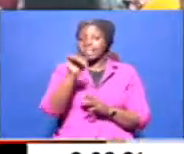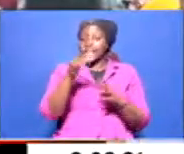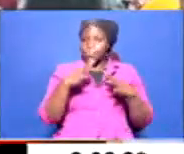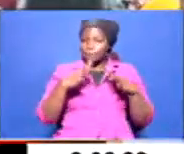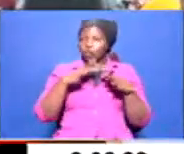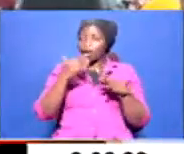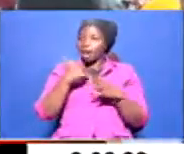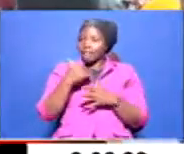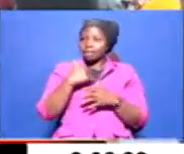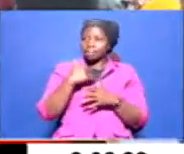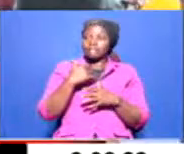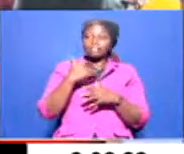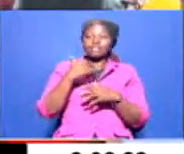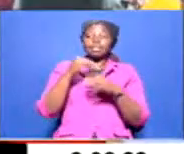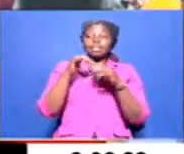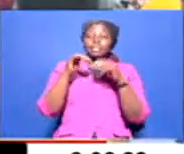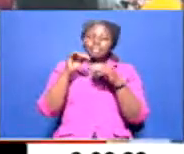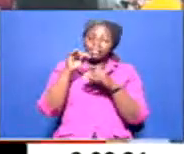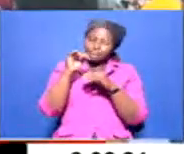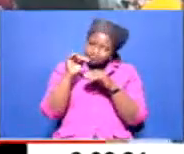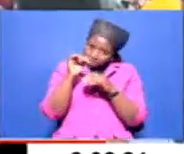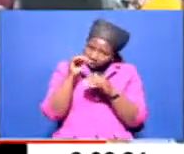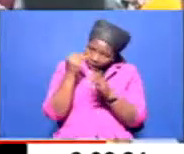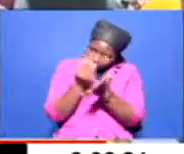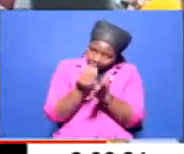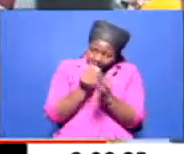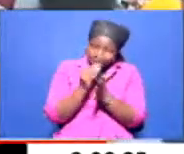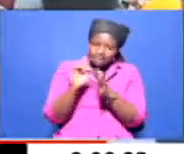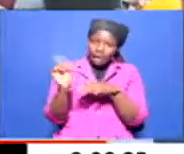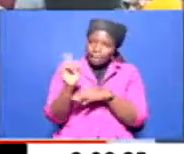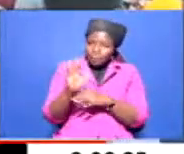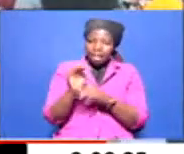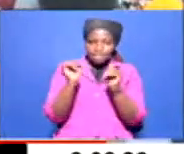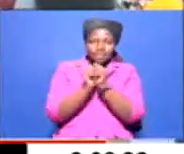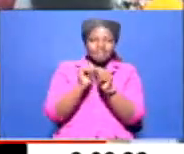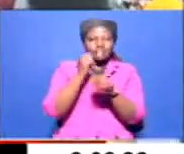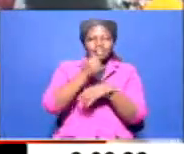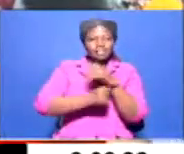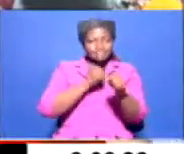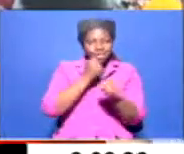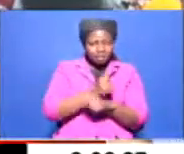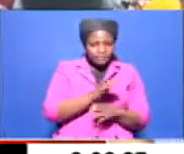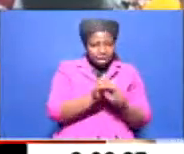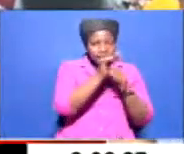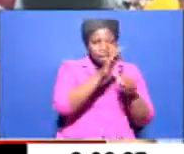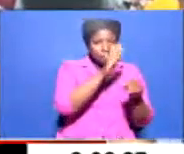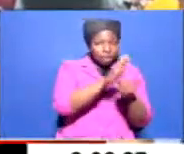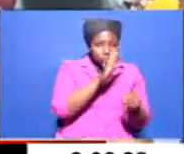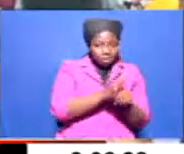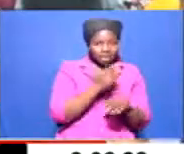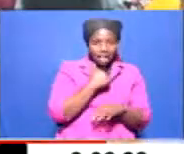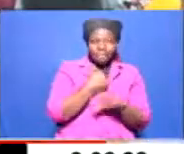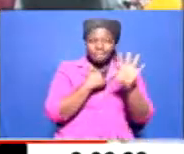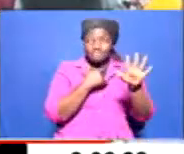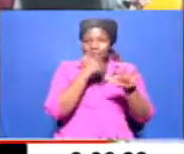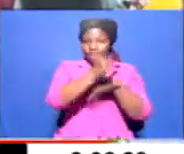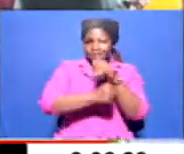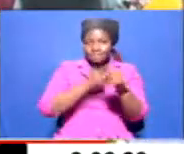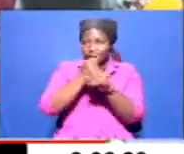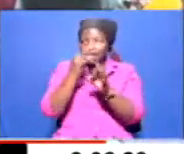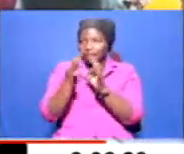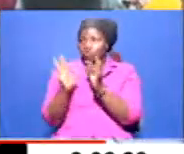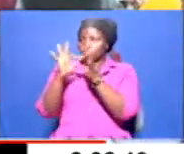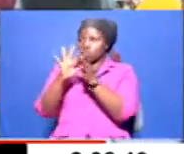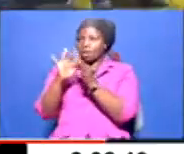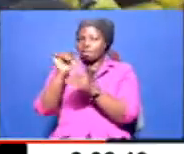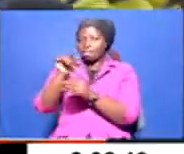kumi. Wamekuwa na leader of majority miaka tano, ukiunganisha ni 15 years na